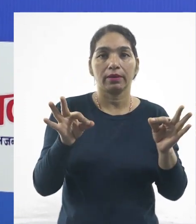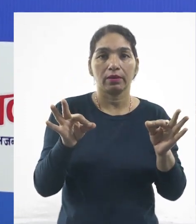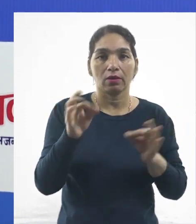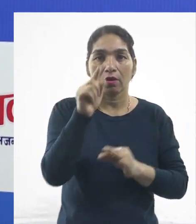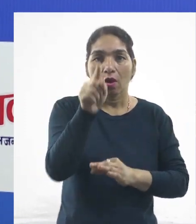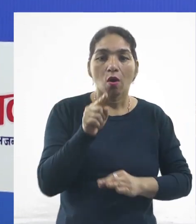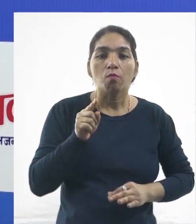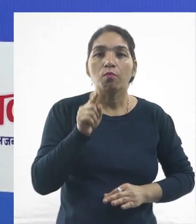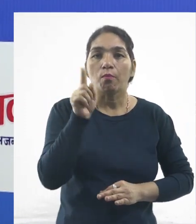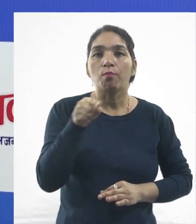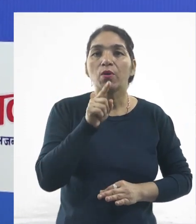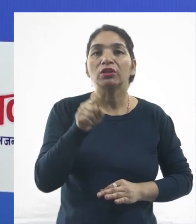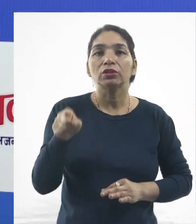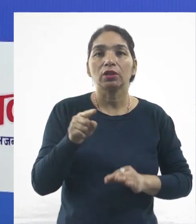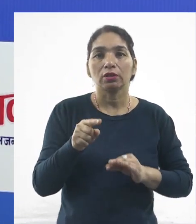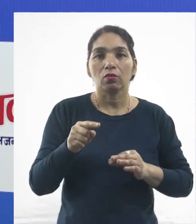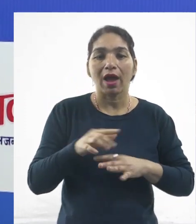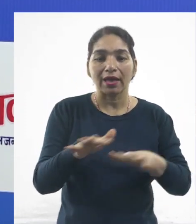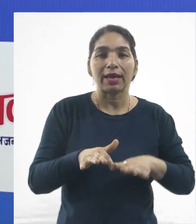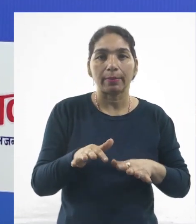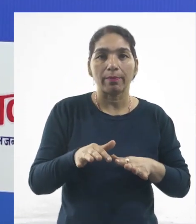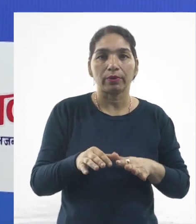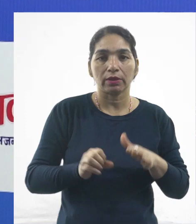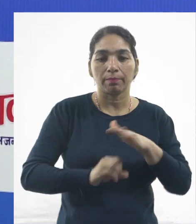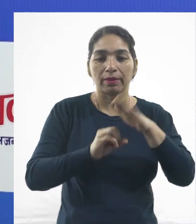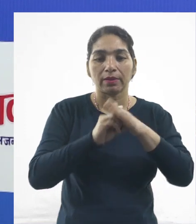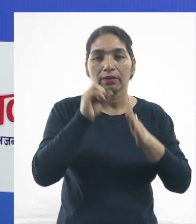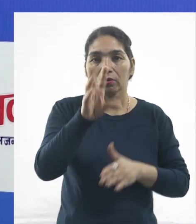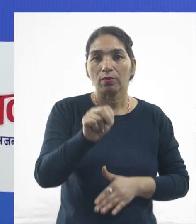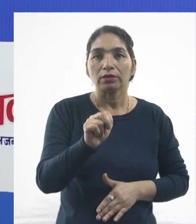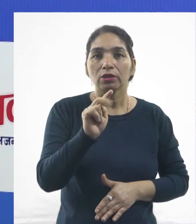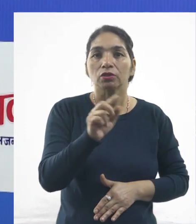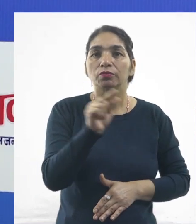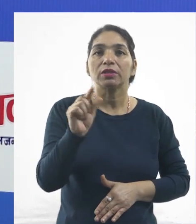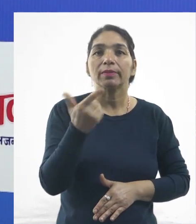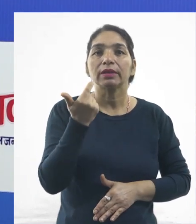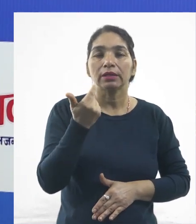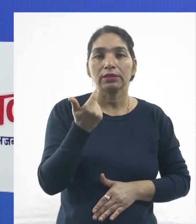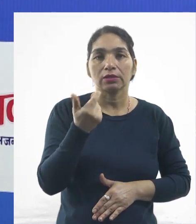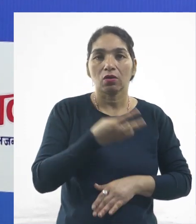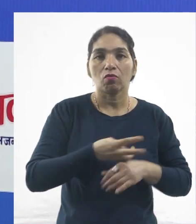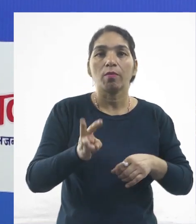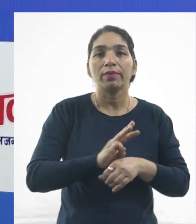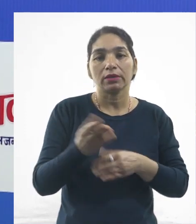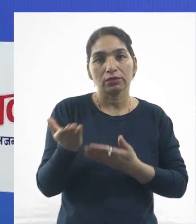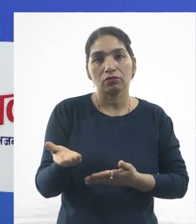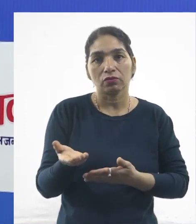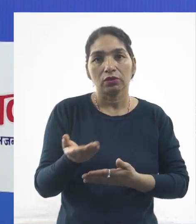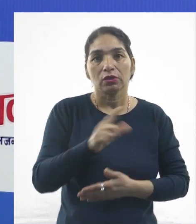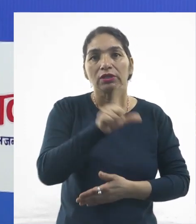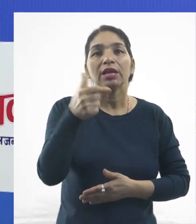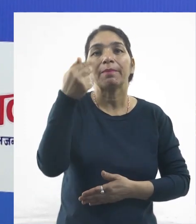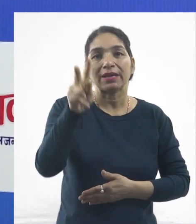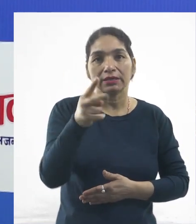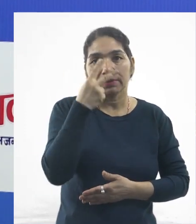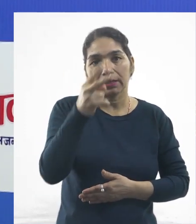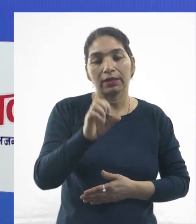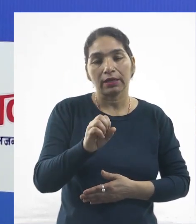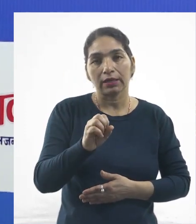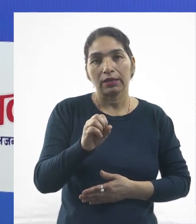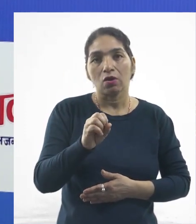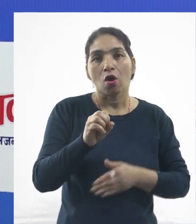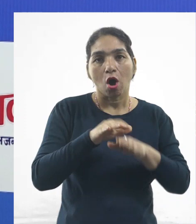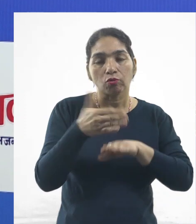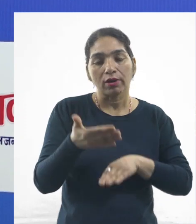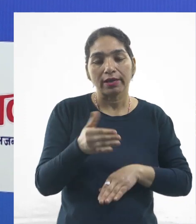आधारमा पनि अलिकति प्राथमिकता दिनुपर्ने हुन्छ के छ मेरो साथ? त्यसको बारेमा नि ती नेपाल टेलिभिजन हेरिरहेका ती दर्शकलाई गोकर्णेश्वर नगरपालिकाले गरेका असल